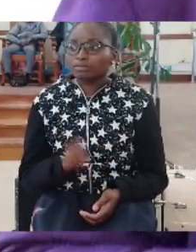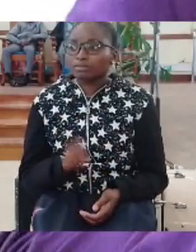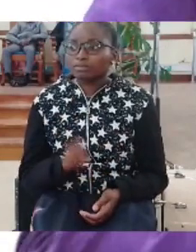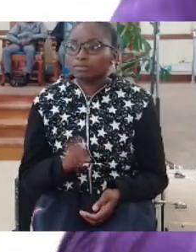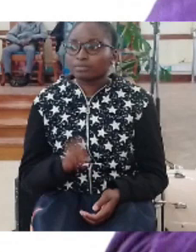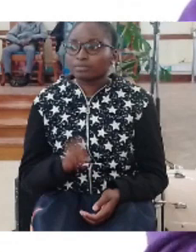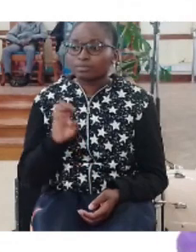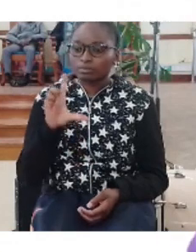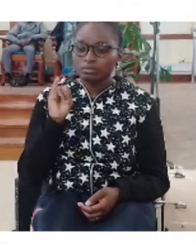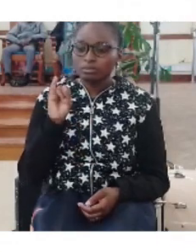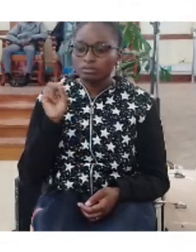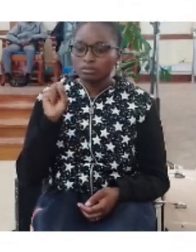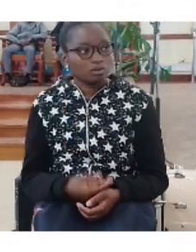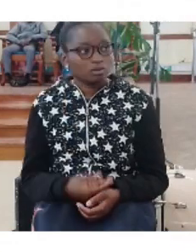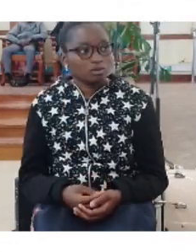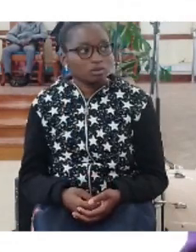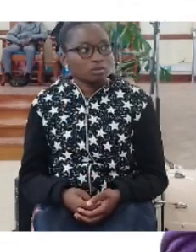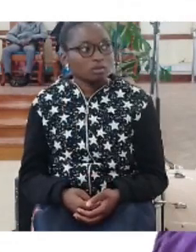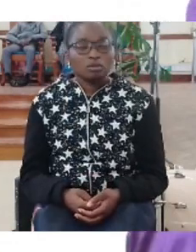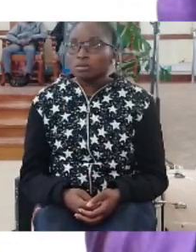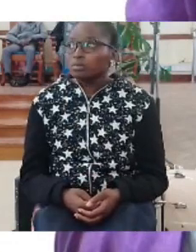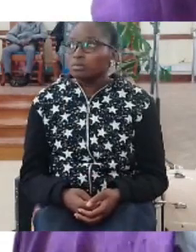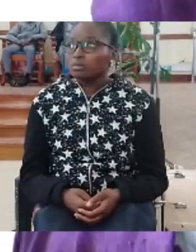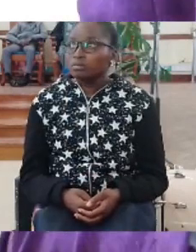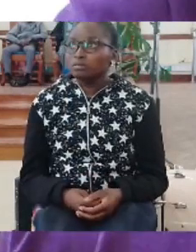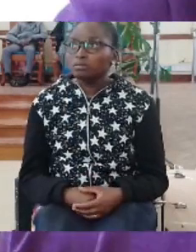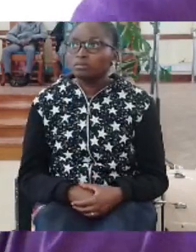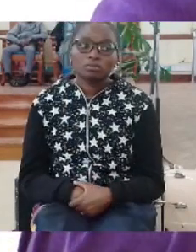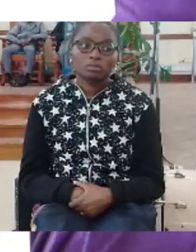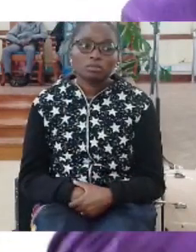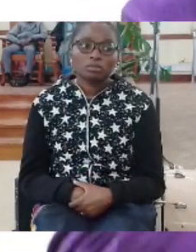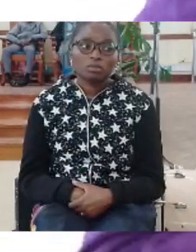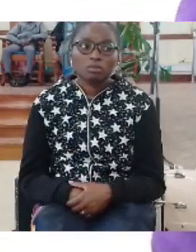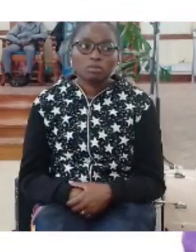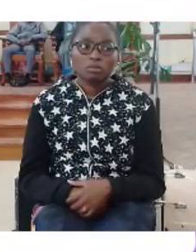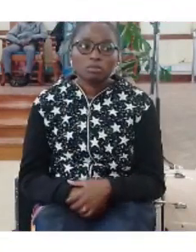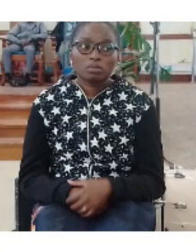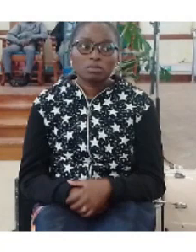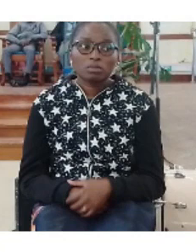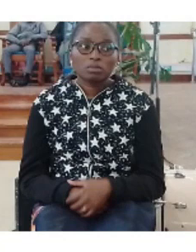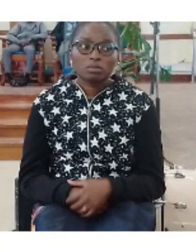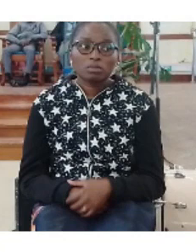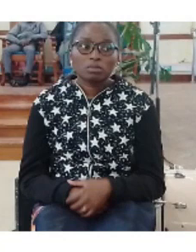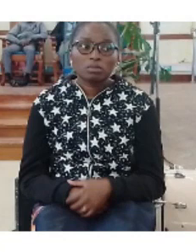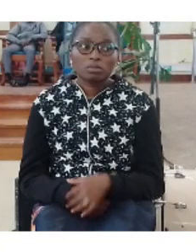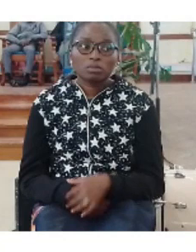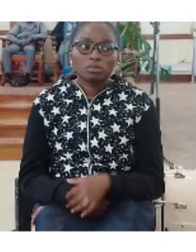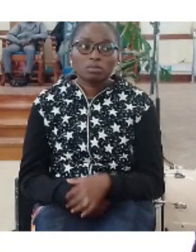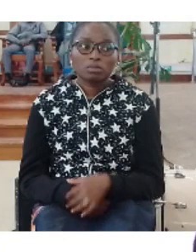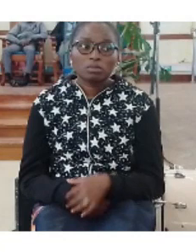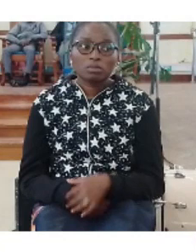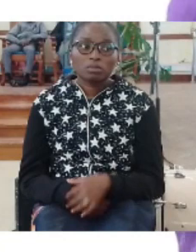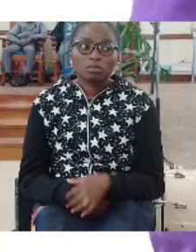na makibanga mbuto ciaita cigithie gutharikira Elisha na kiroko kimwe tene muno ndungata